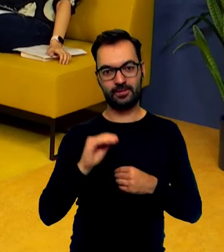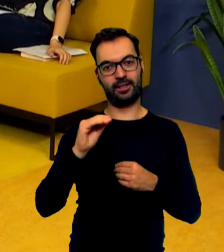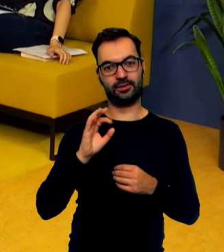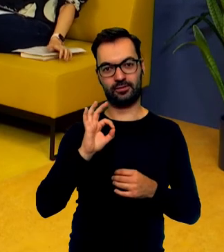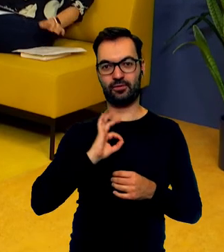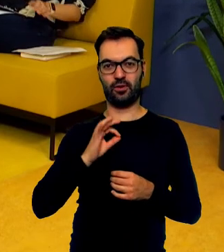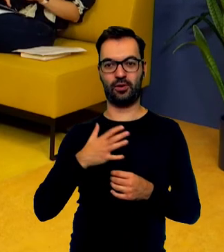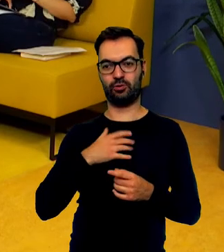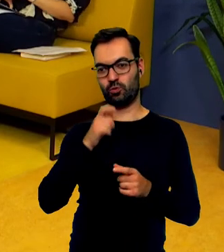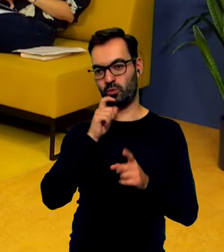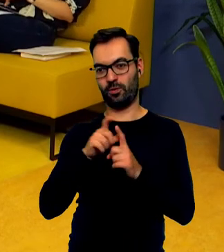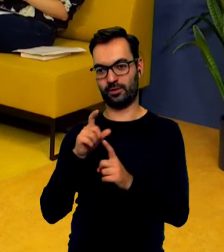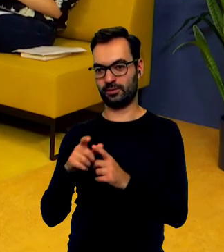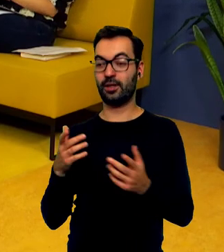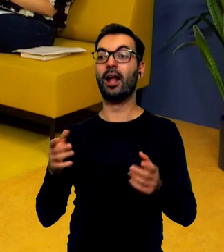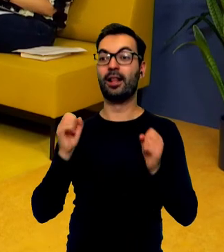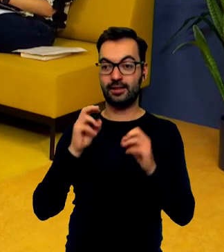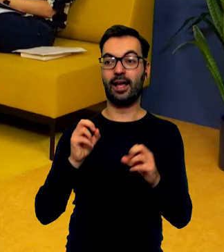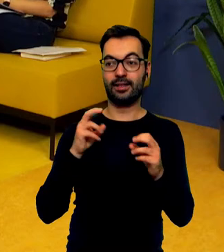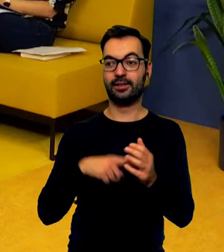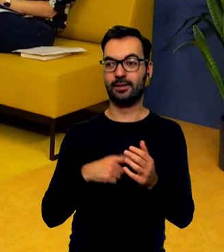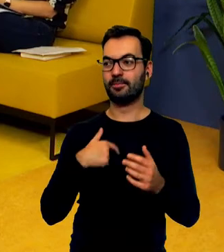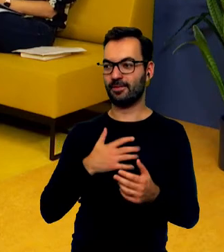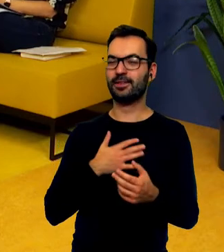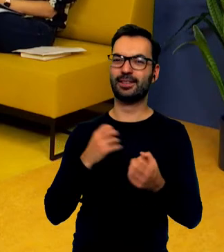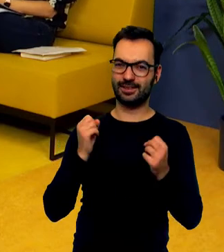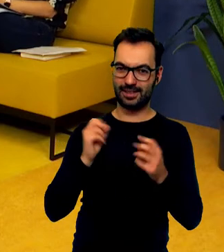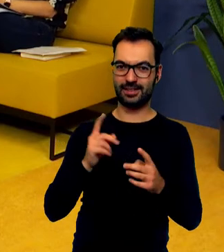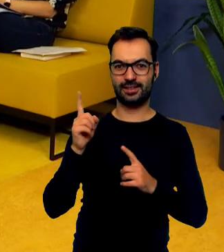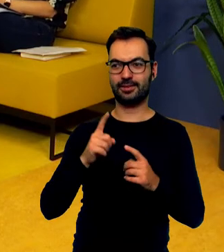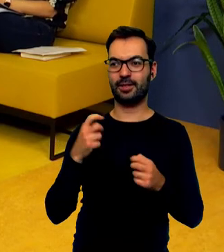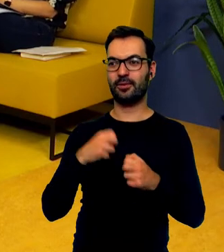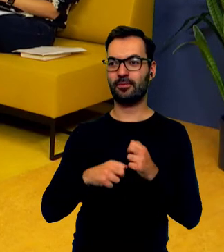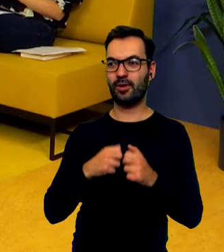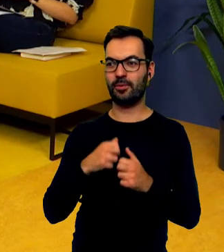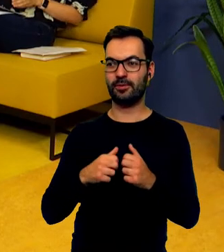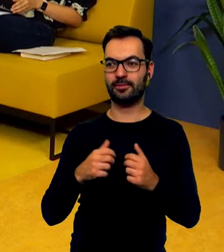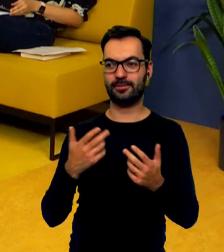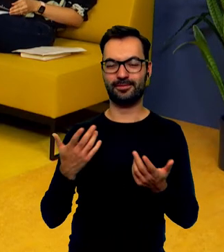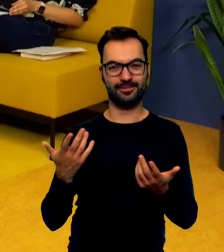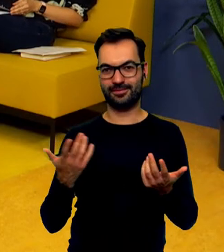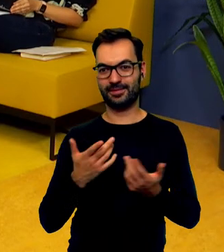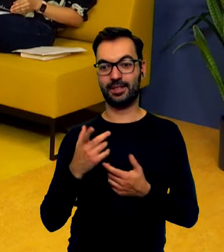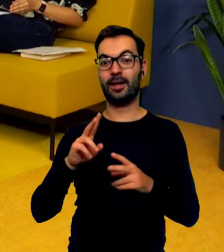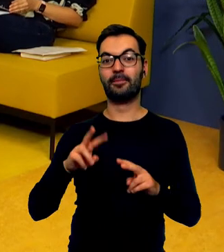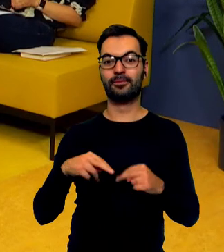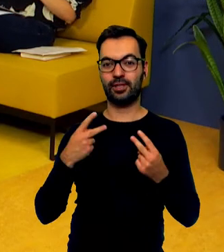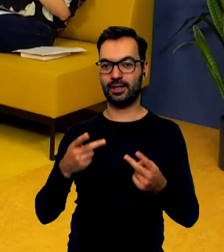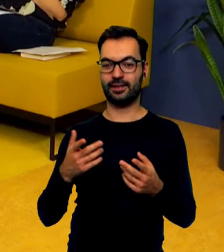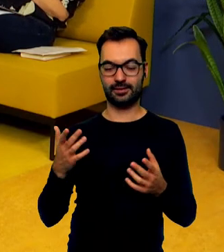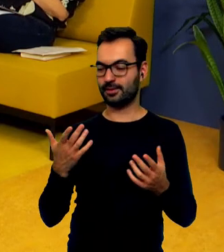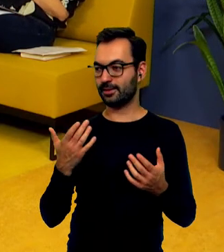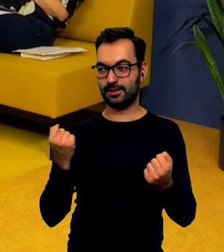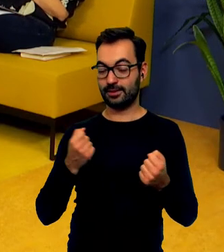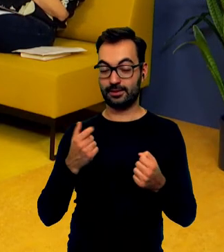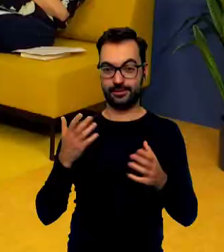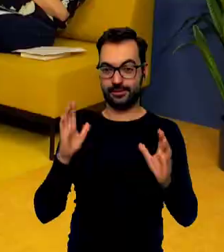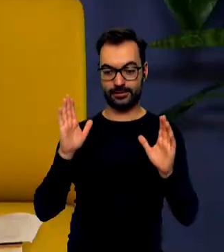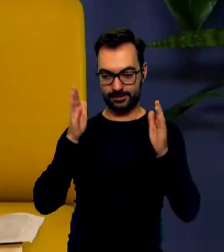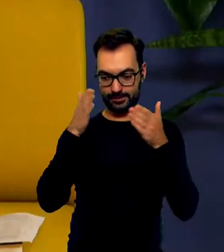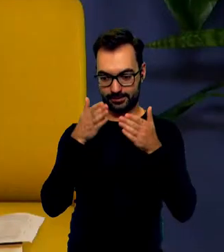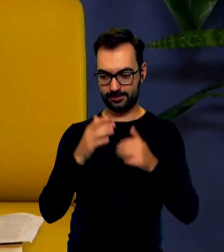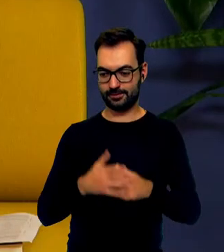jest wielki problem. Ale tak, rzeczywiście mam wrażenie, że czasami też ten problem polega na tym, że przekaz jest po prostu hermetyczny.